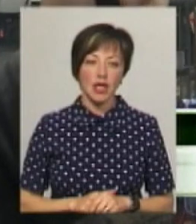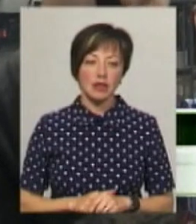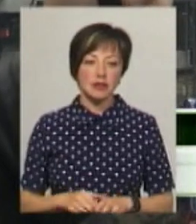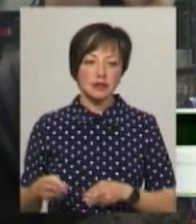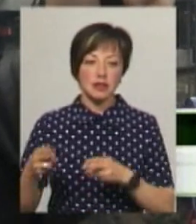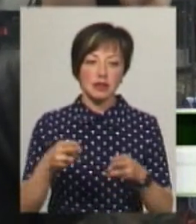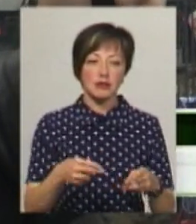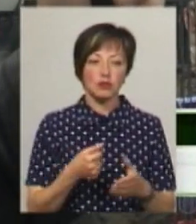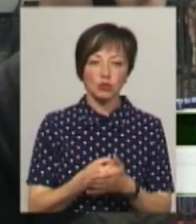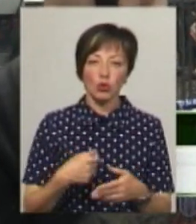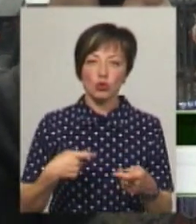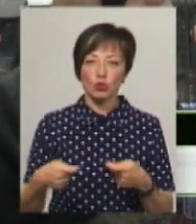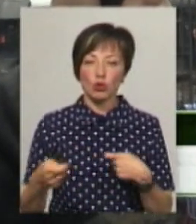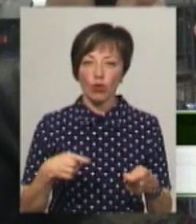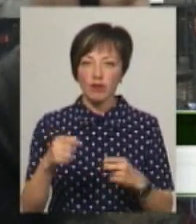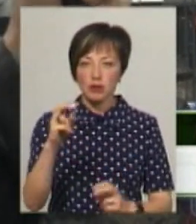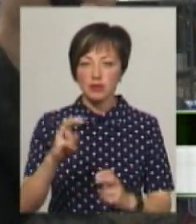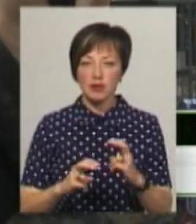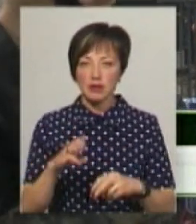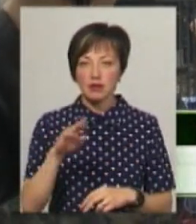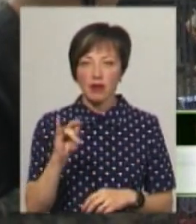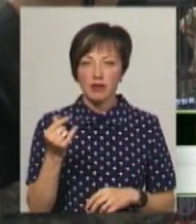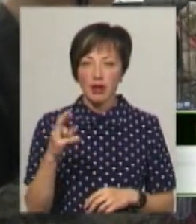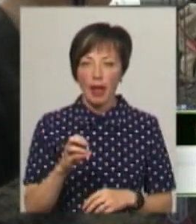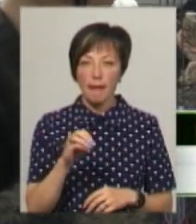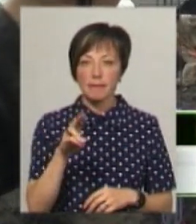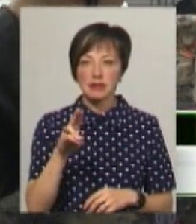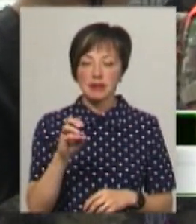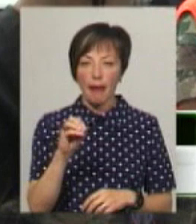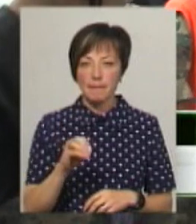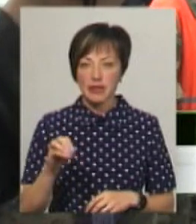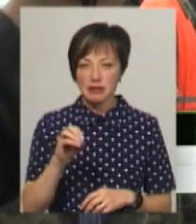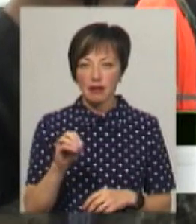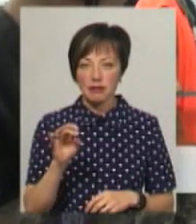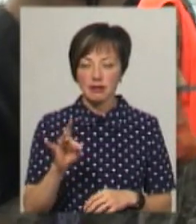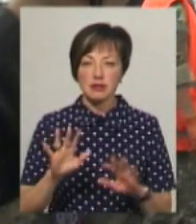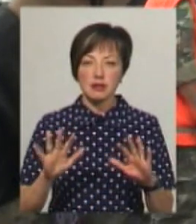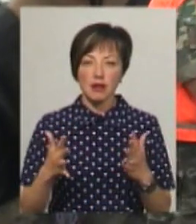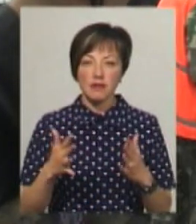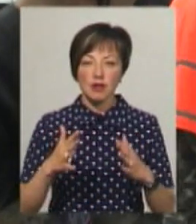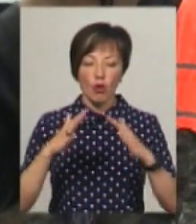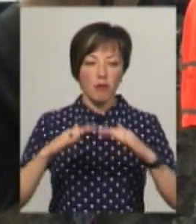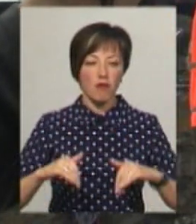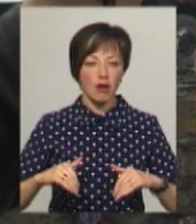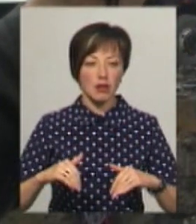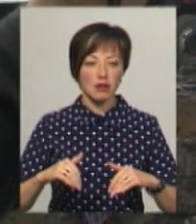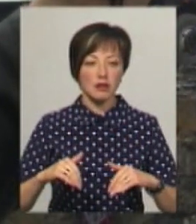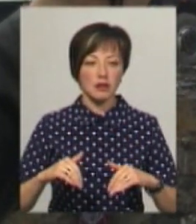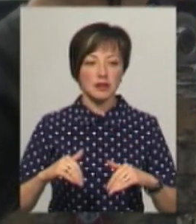торгових підприємств «Таврія» і «Епіцентр», стався обвал